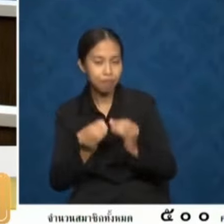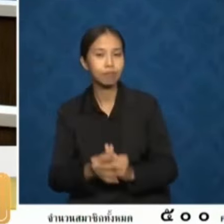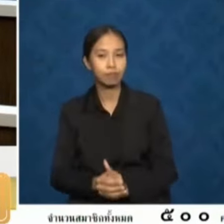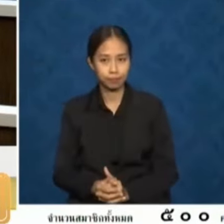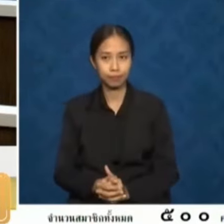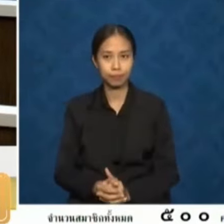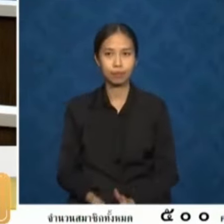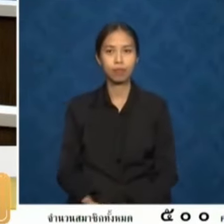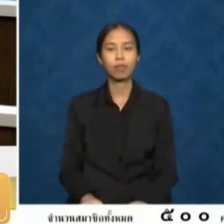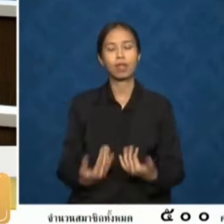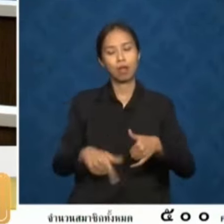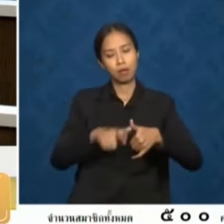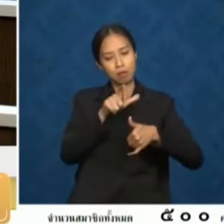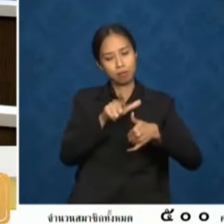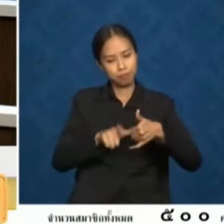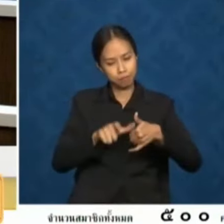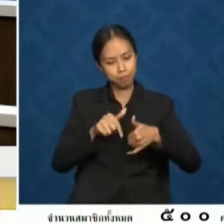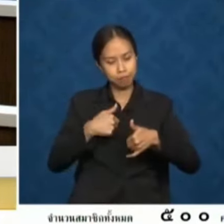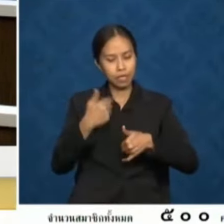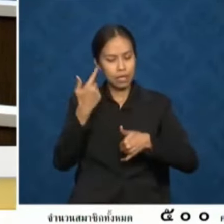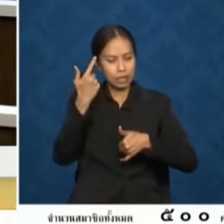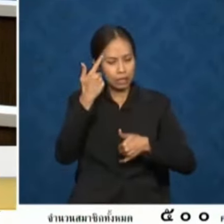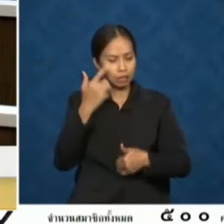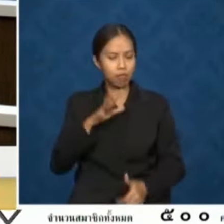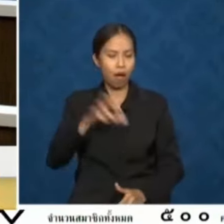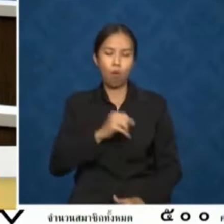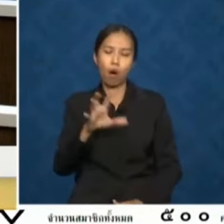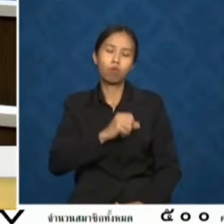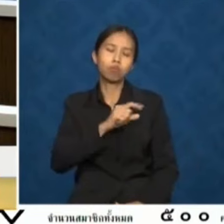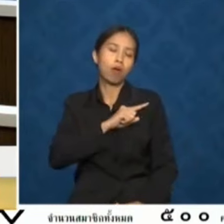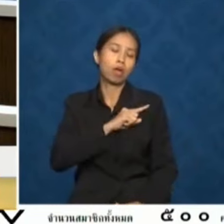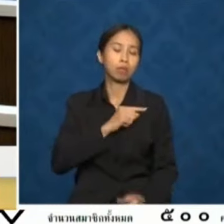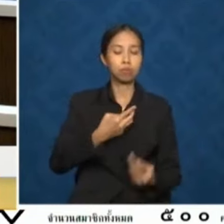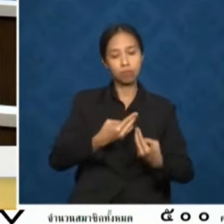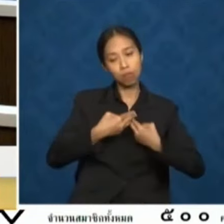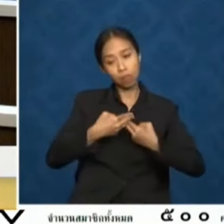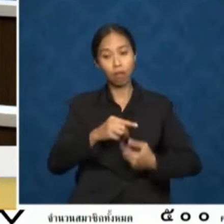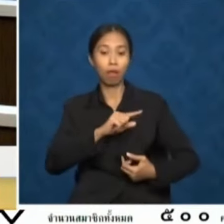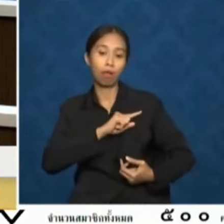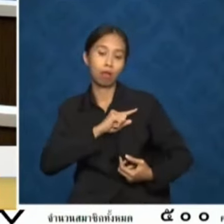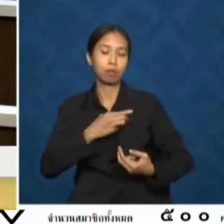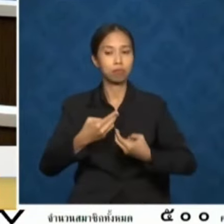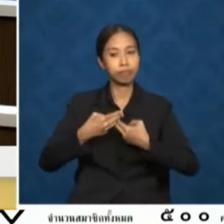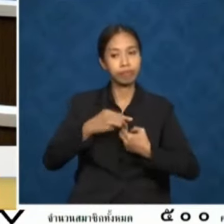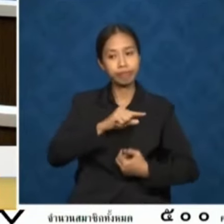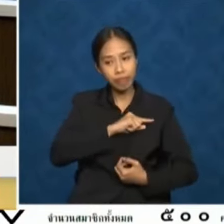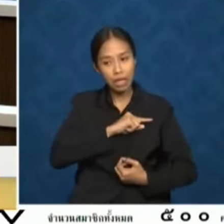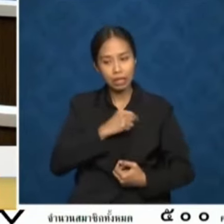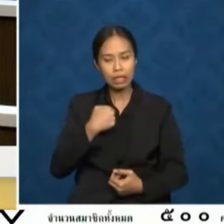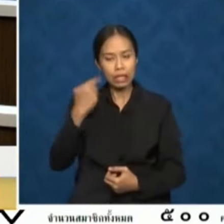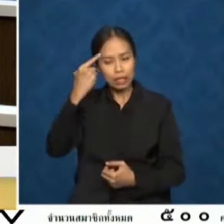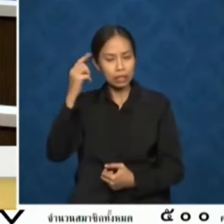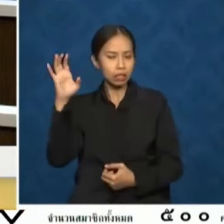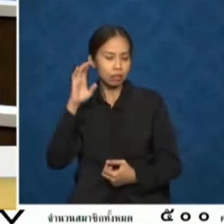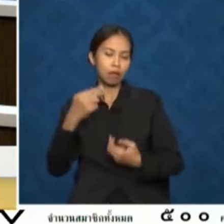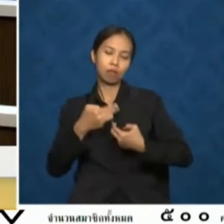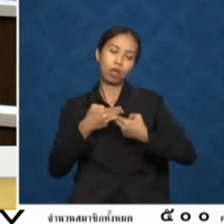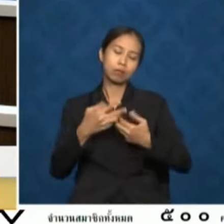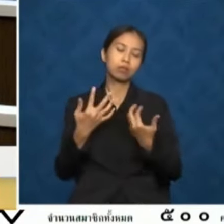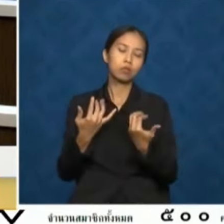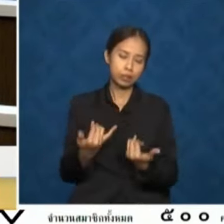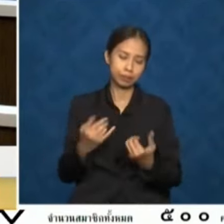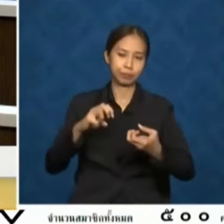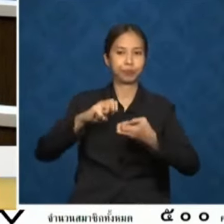าที่มีความเห็นแก่ตัวการเอาใจตัวเองเป็นหลักการเอาความเชื่อของตัวเองเป็นหลักจึงเป็นปัญหา